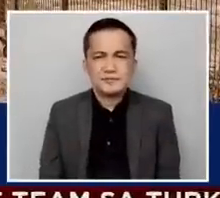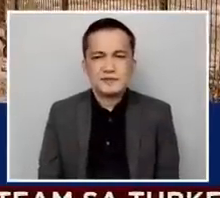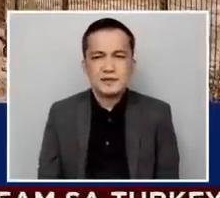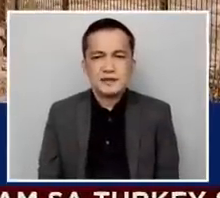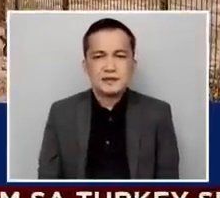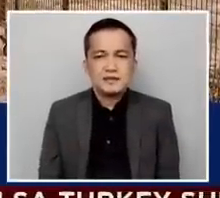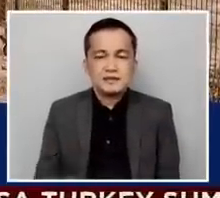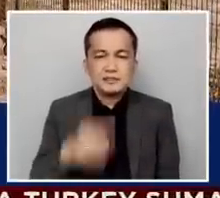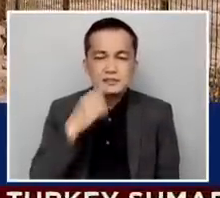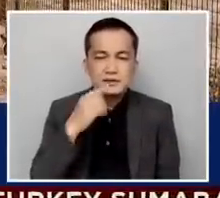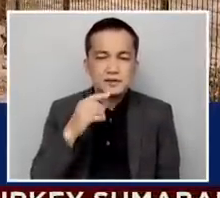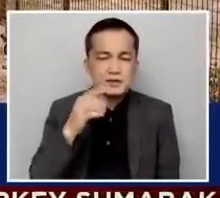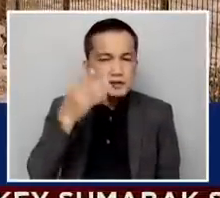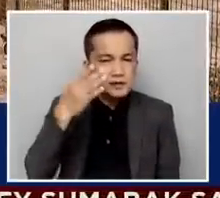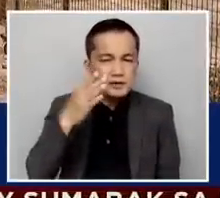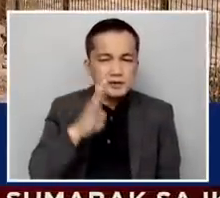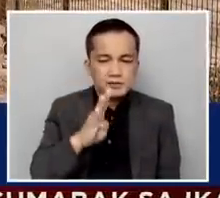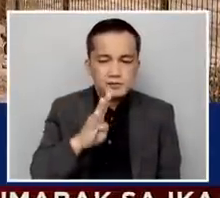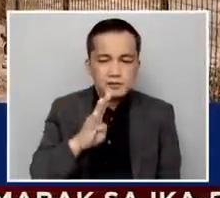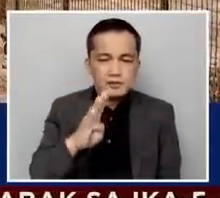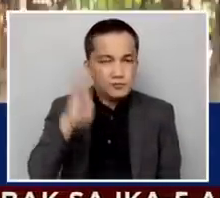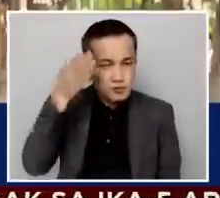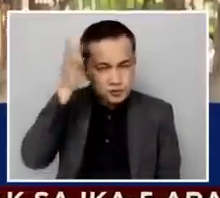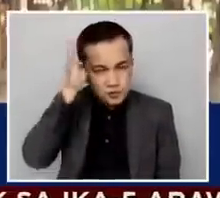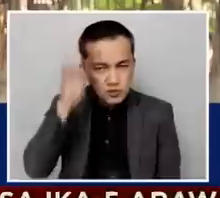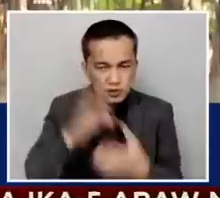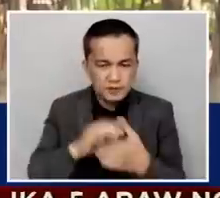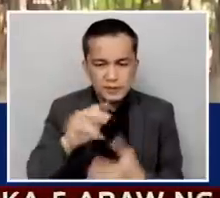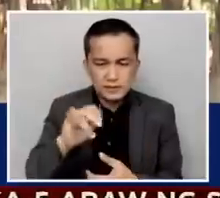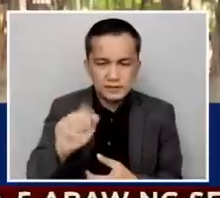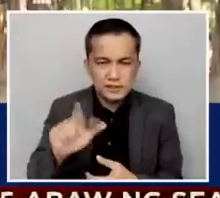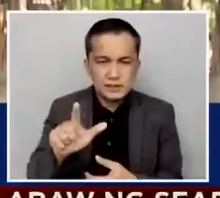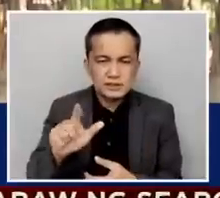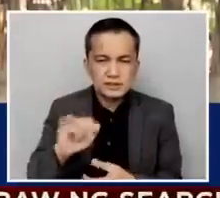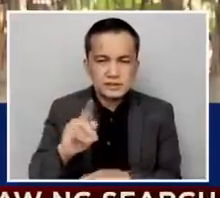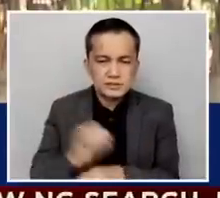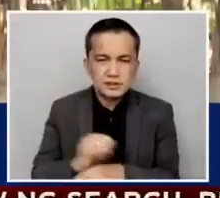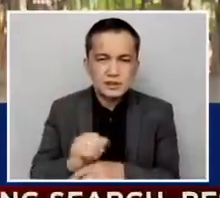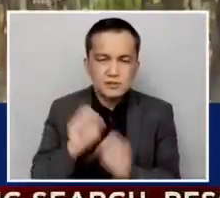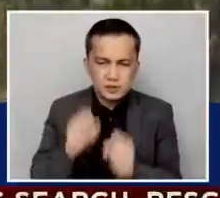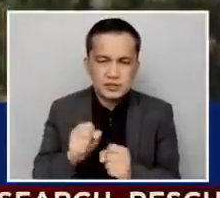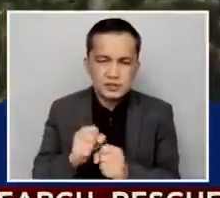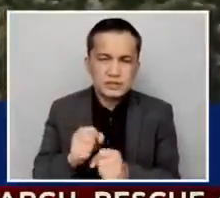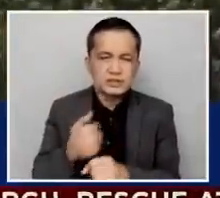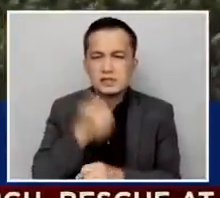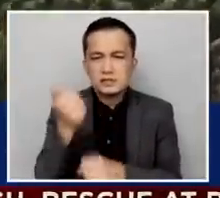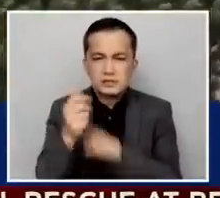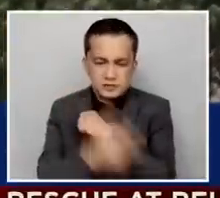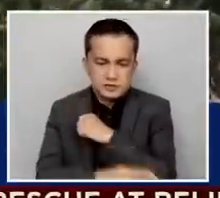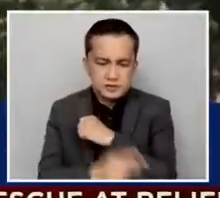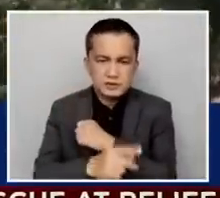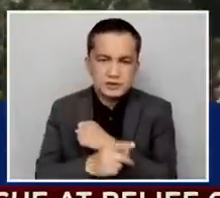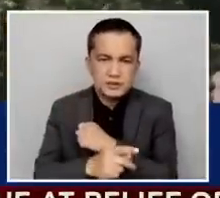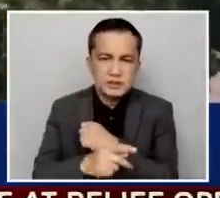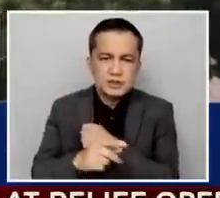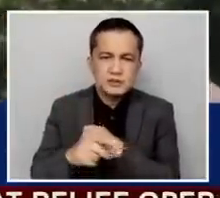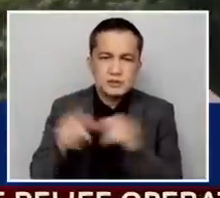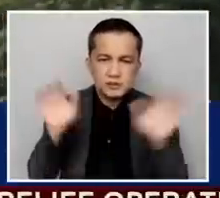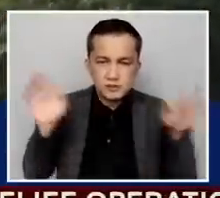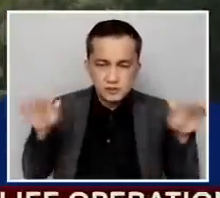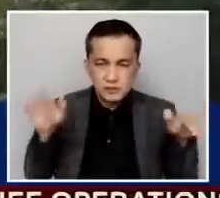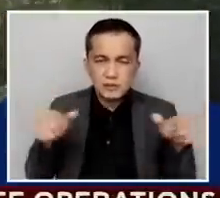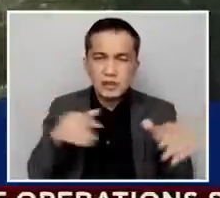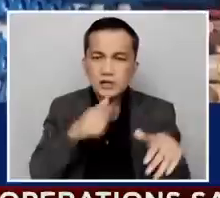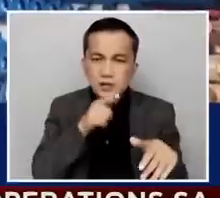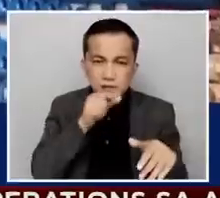of Animal Industry, posibleng mga dinalang manok mula sa ibang probinsya o kaya naman ay mga migratory birds ang nagdala ng